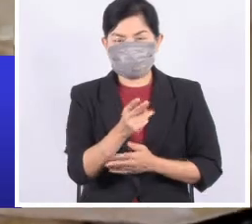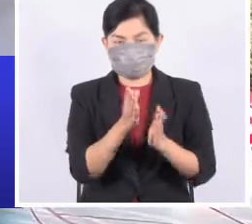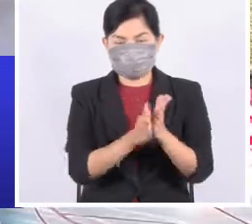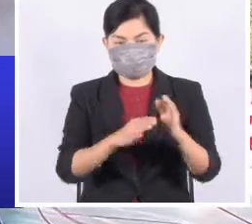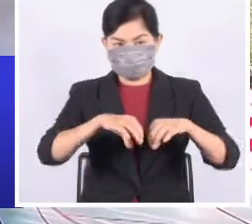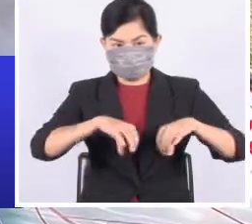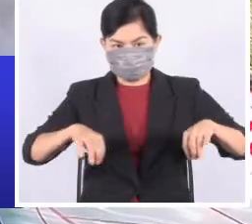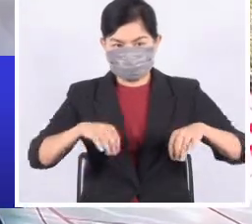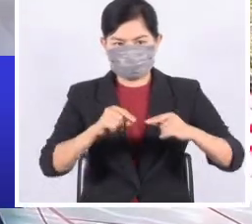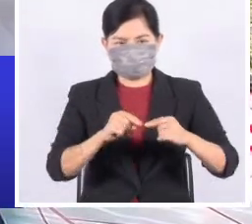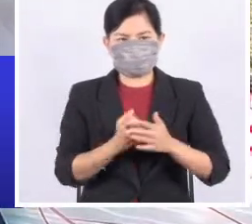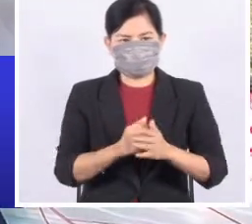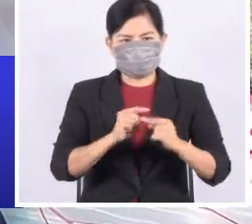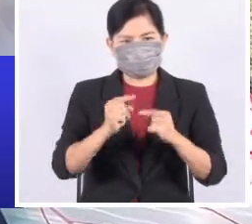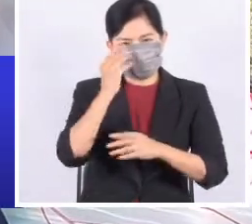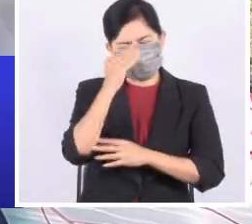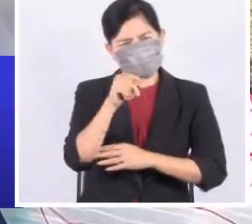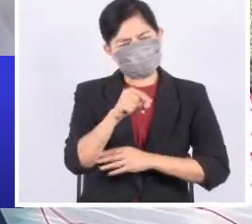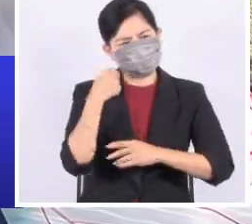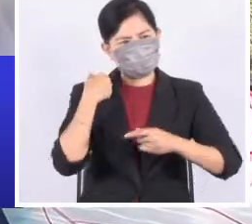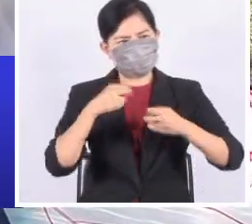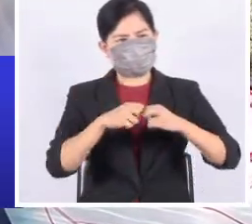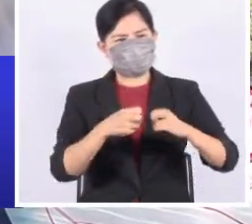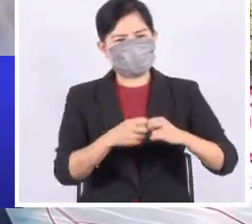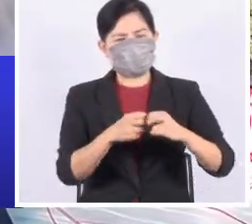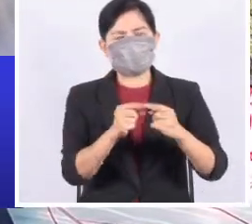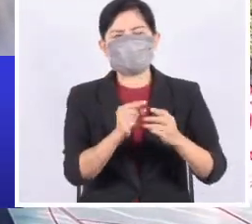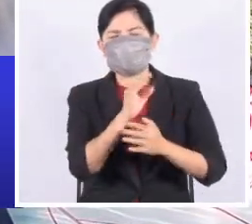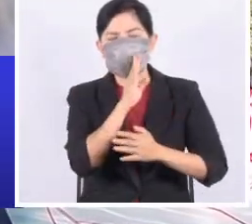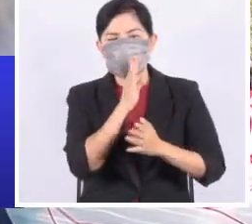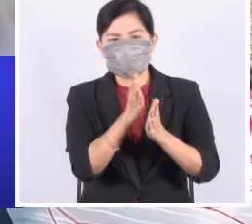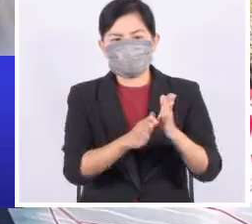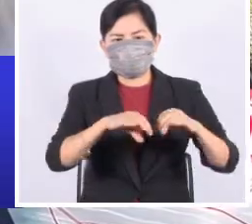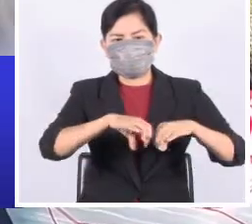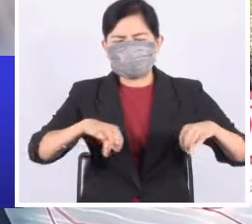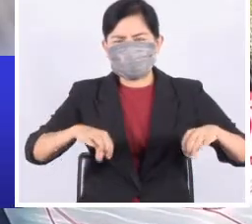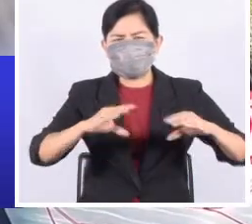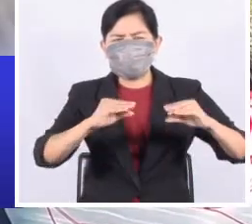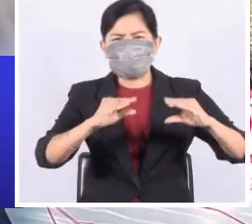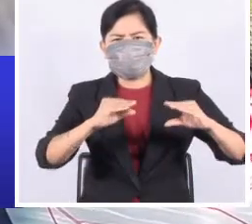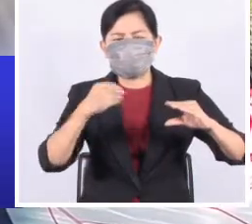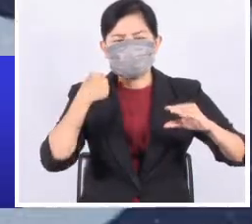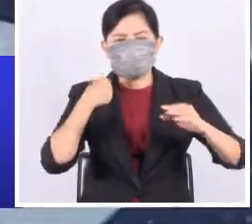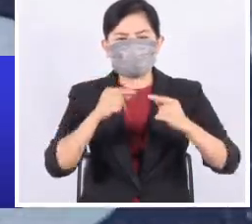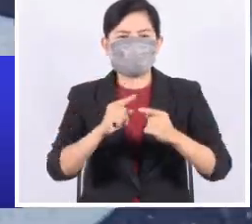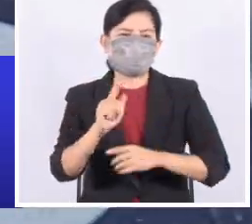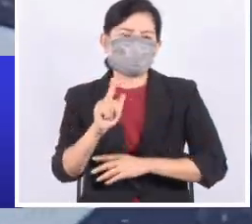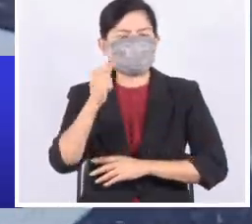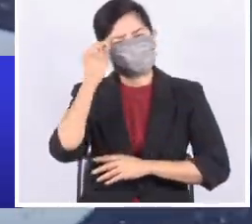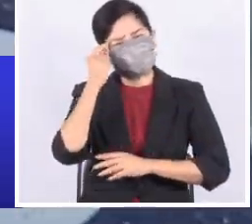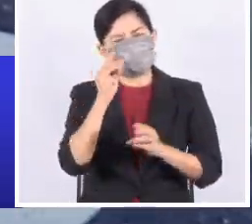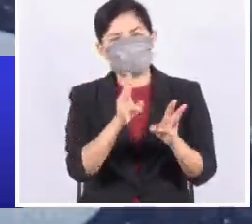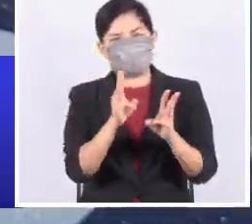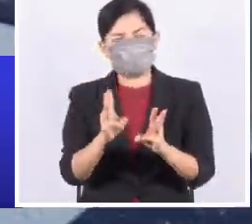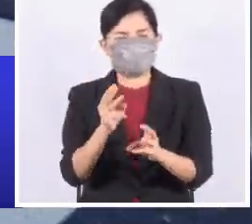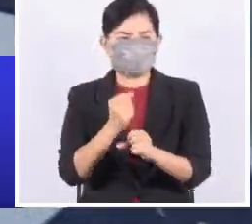ะแต่ทีนี้เนี่ยเขาแก้ปัญหาที่ทุเรียนบางทีมันสุกแล้วมันแบบสุกเกินไปอ่ะขายไม่ได้เขาก็เลยเอาอย่างนี้แล้วการมาทำขนม